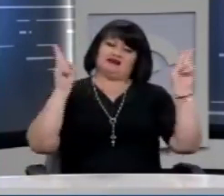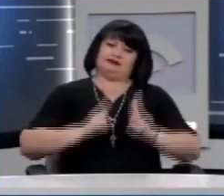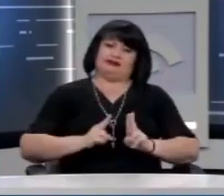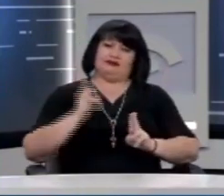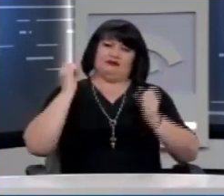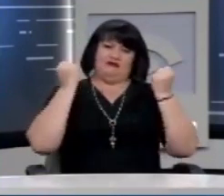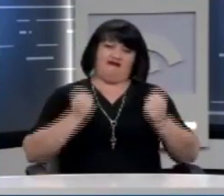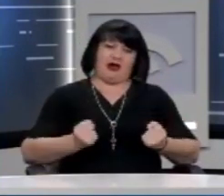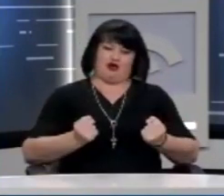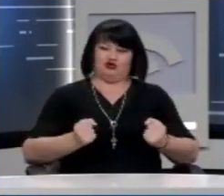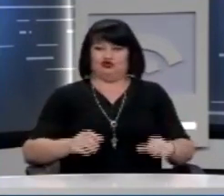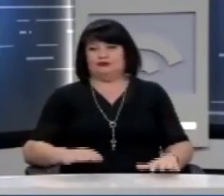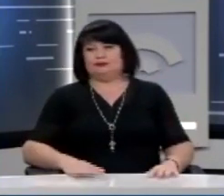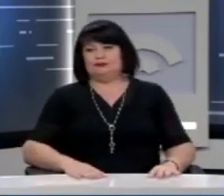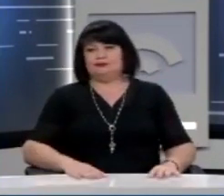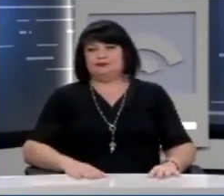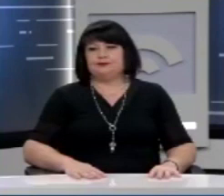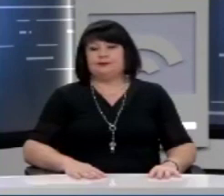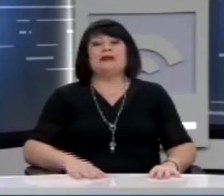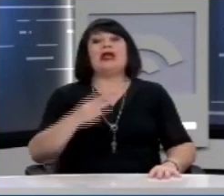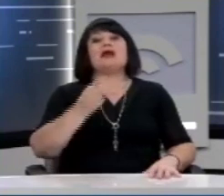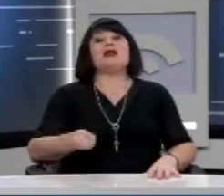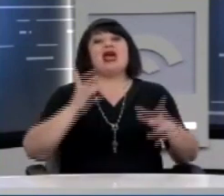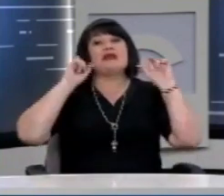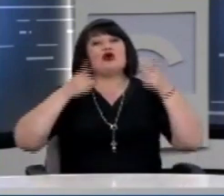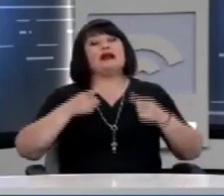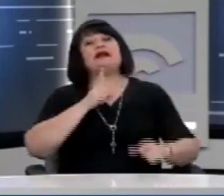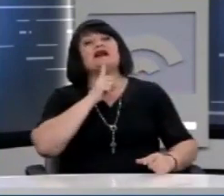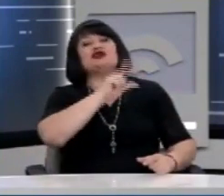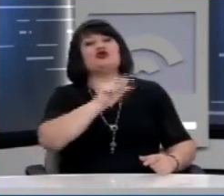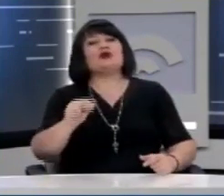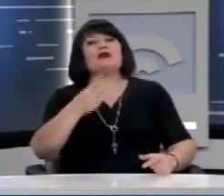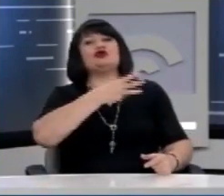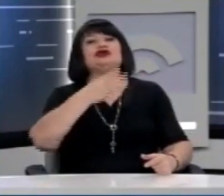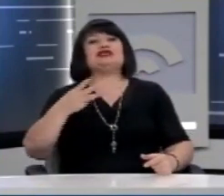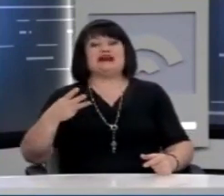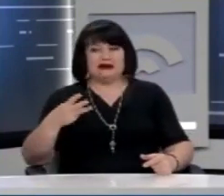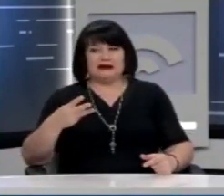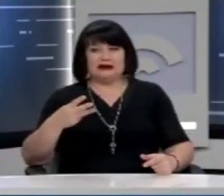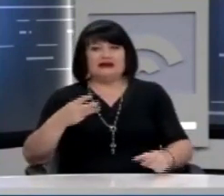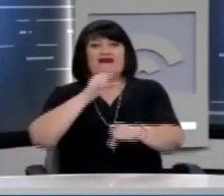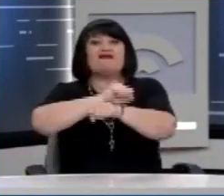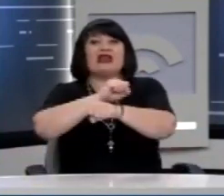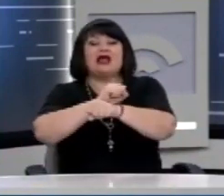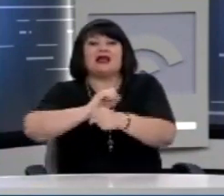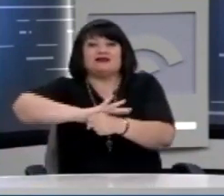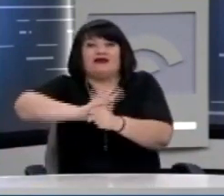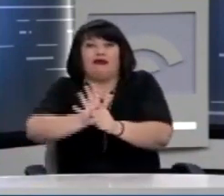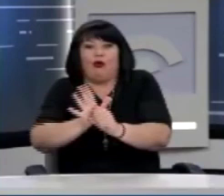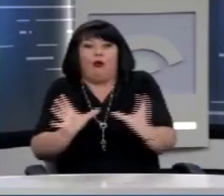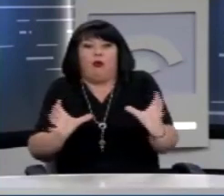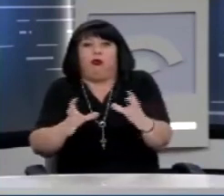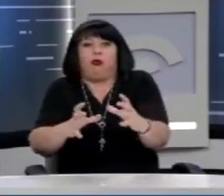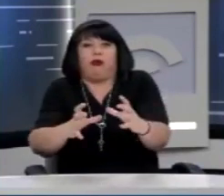Γιατί επίσης η Νέα Δημοκρατία όπως και ο ΣΥΡΙΖΑ με αφορμή την οριακή κατάσταση στις φυλακές δεν